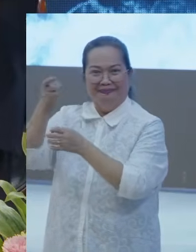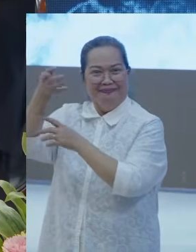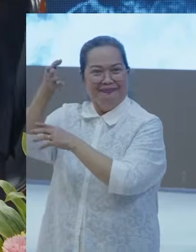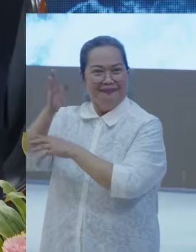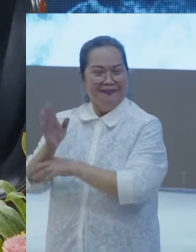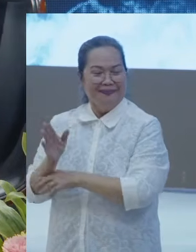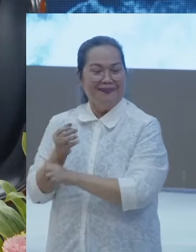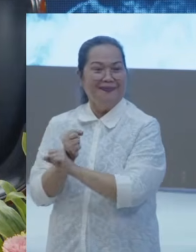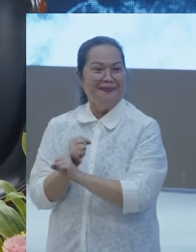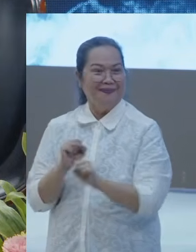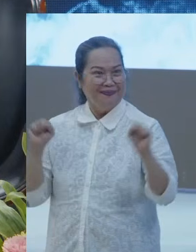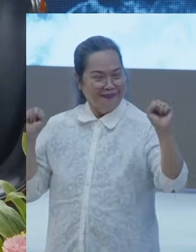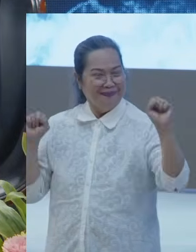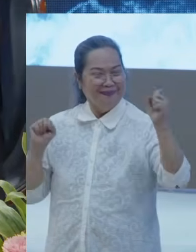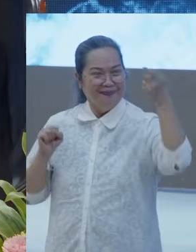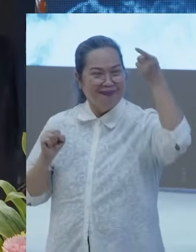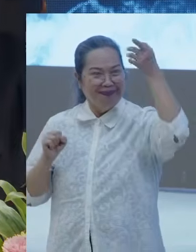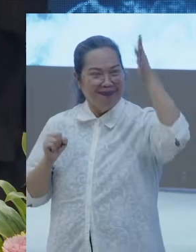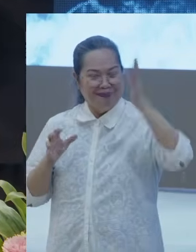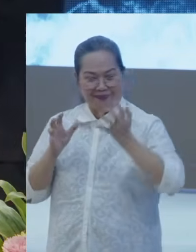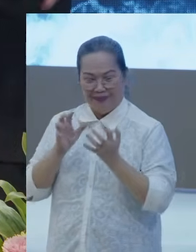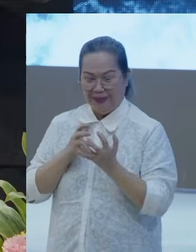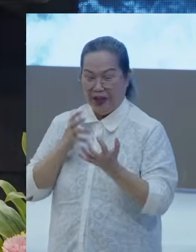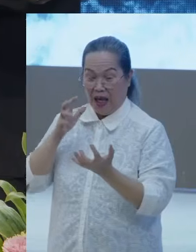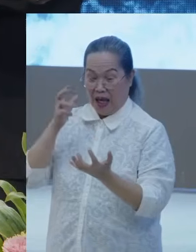Panginoon at siya ay iniluwal